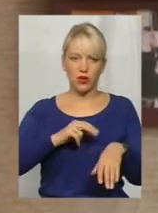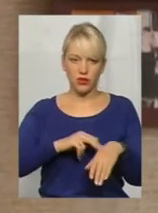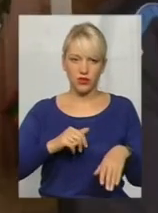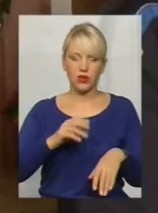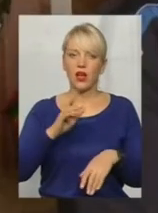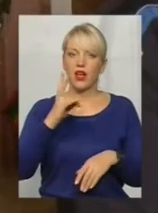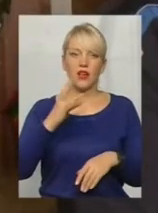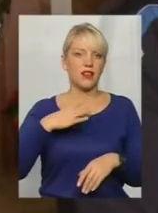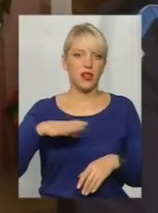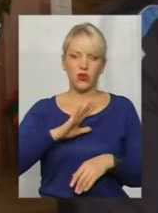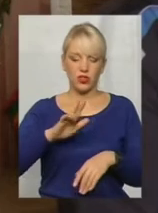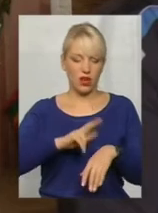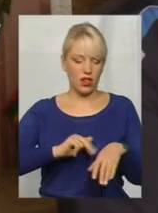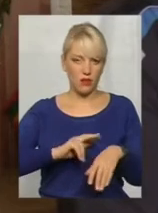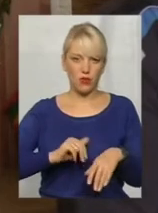поїхала.